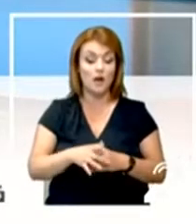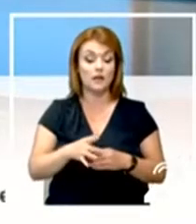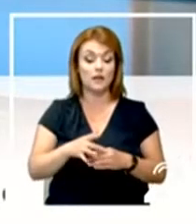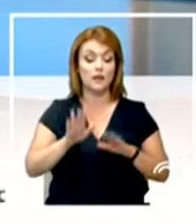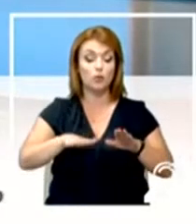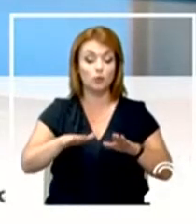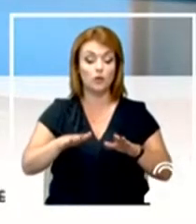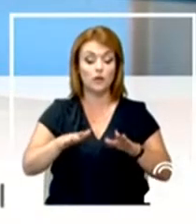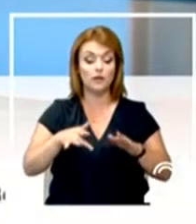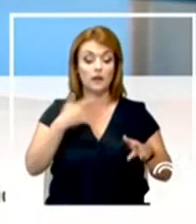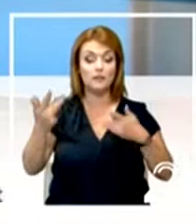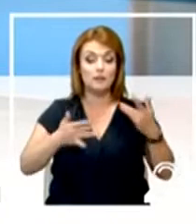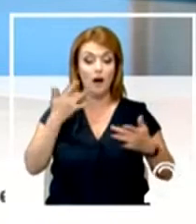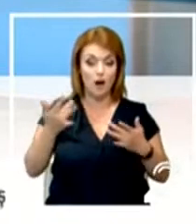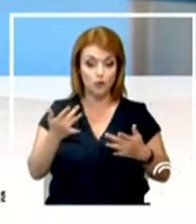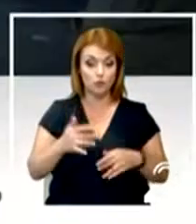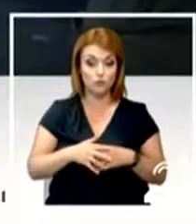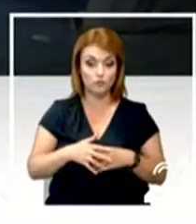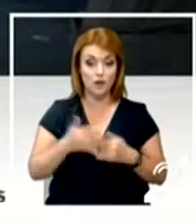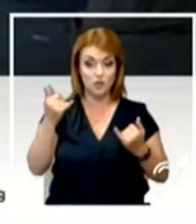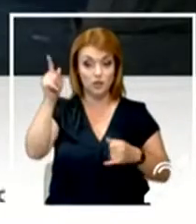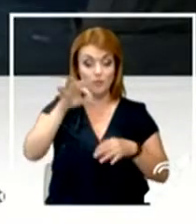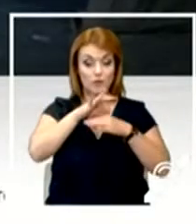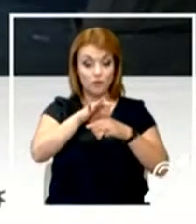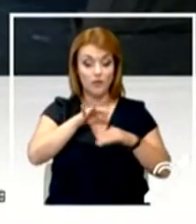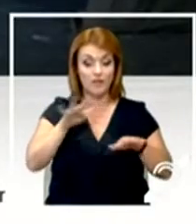multe despre acest eveniment. Carina, bună seara!